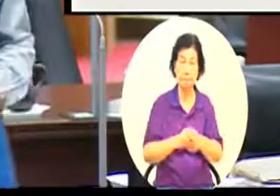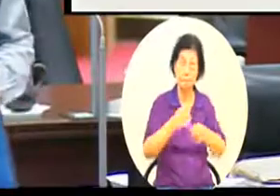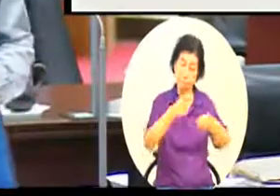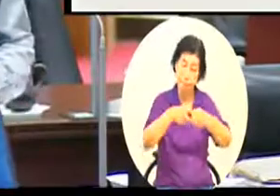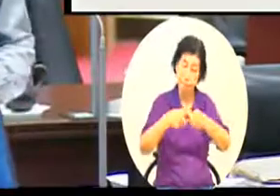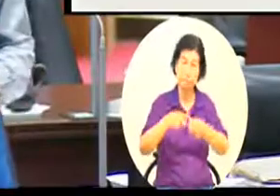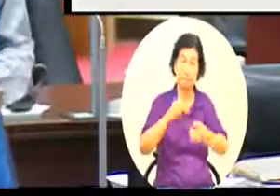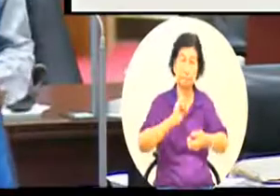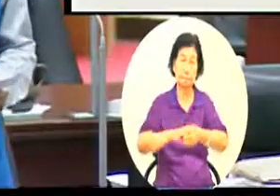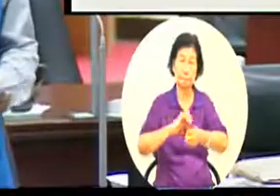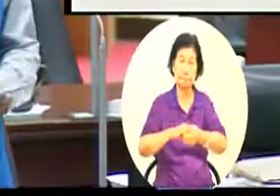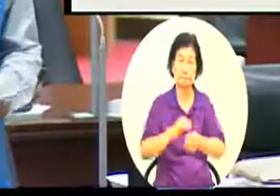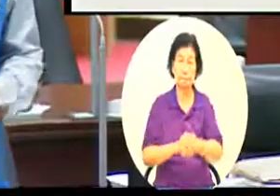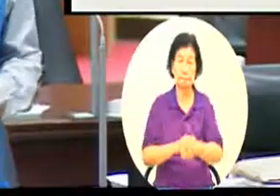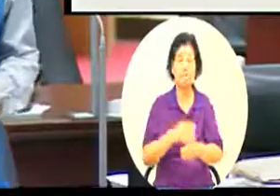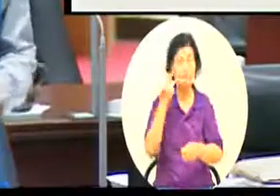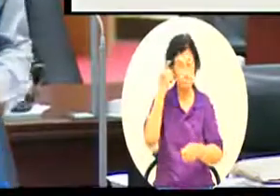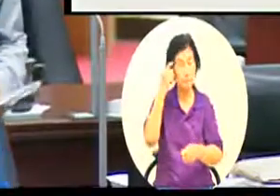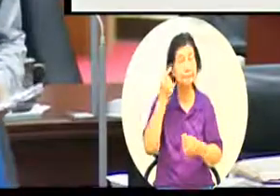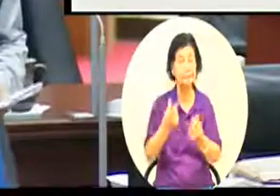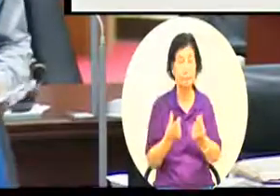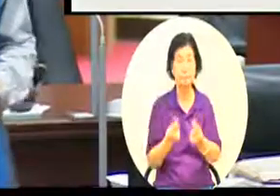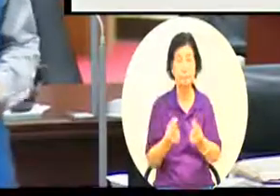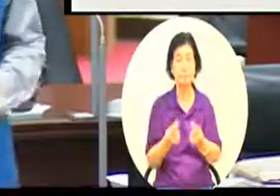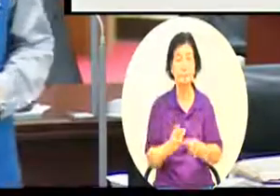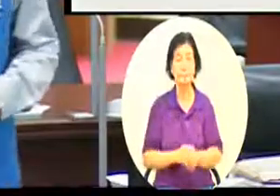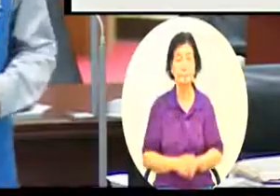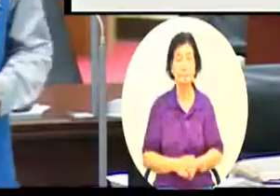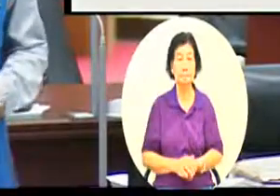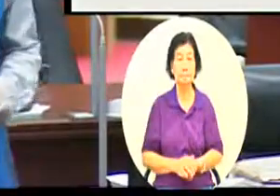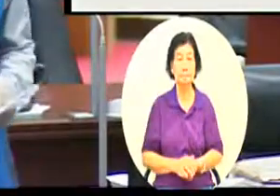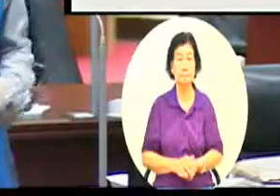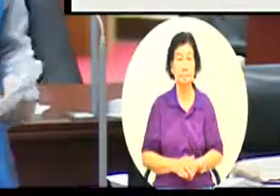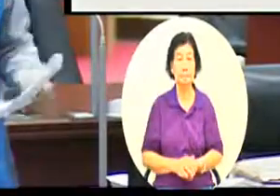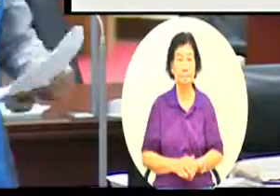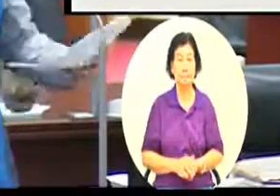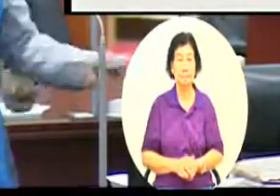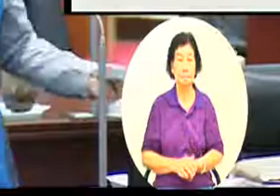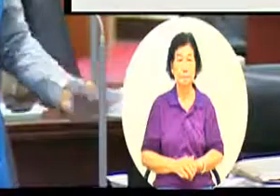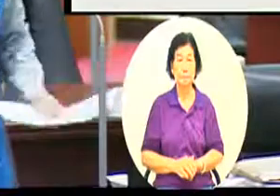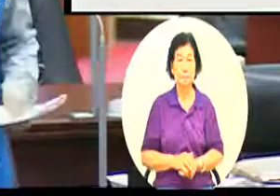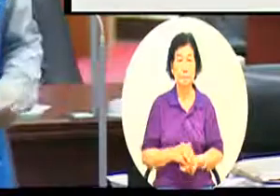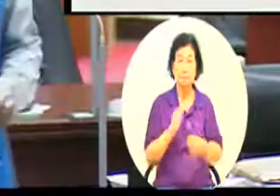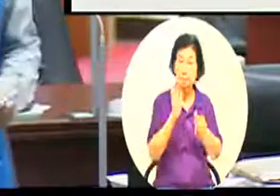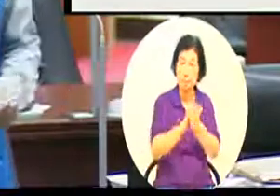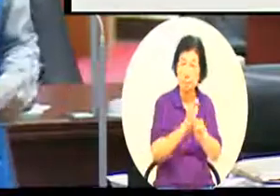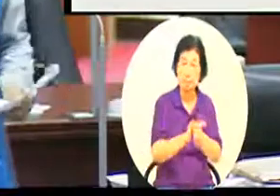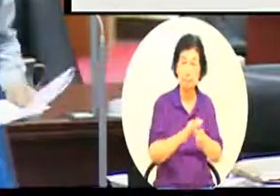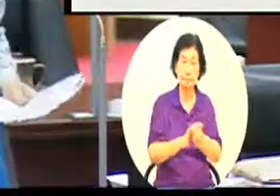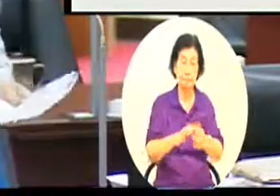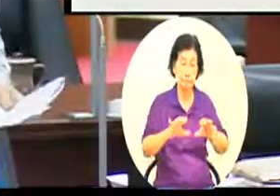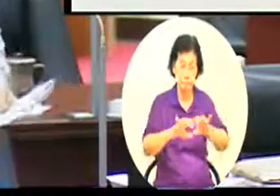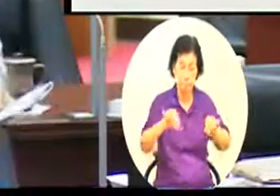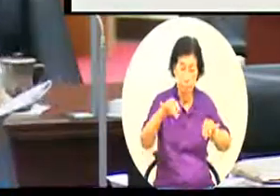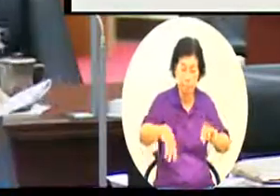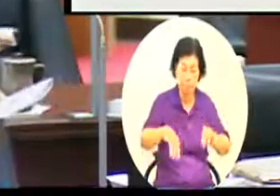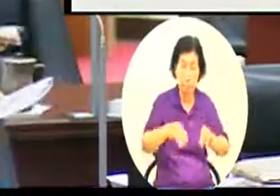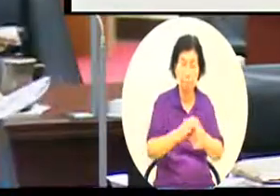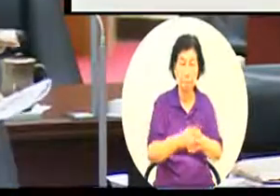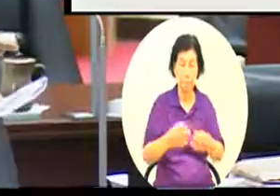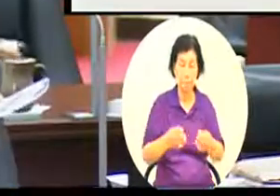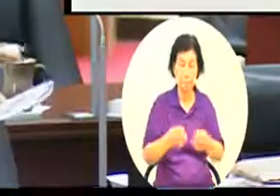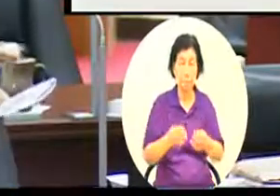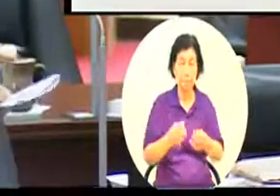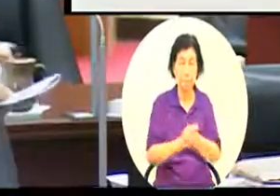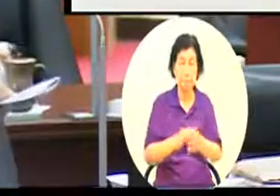这种看法我也非常的认同。但是最起码要带动地方的繁荣，这也是我们最起码的一个